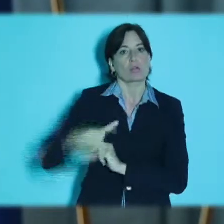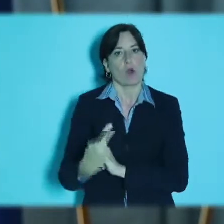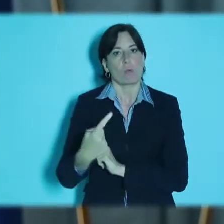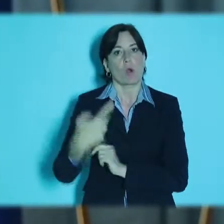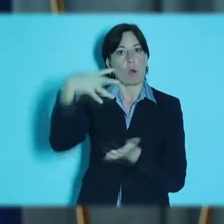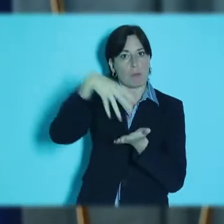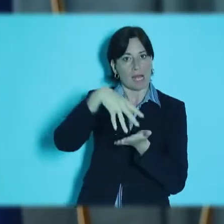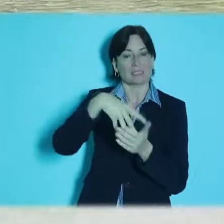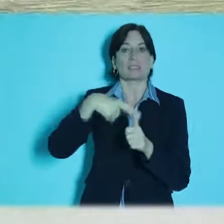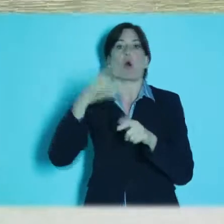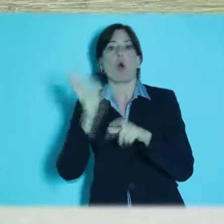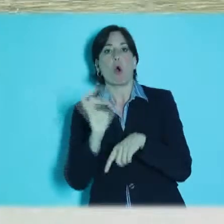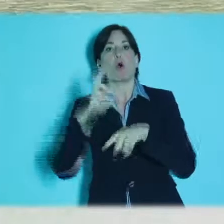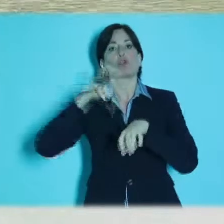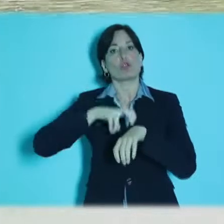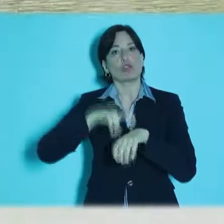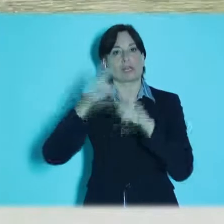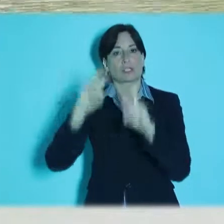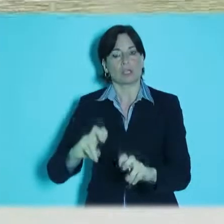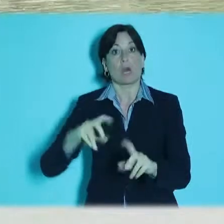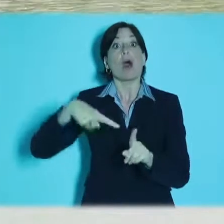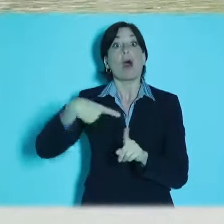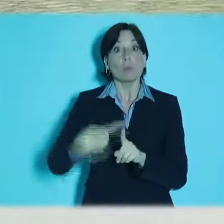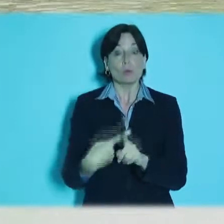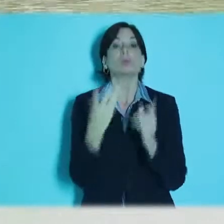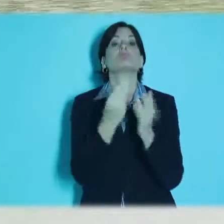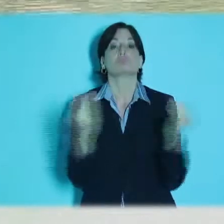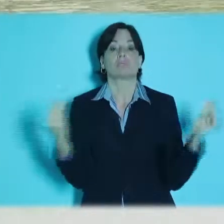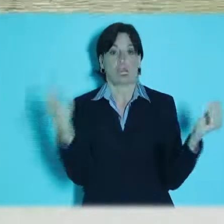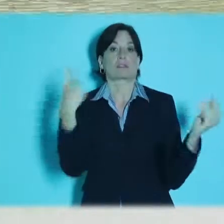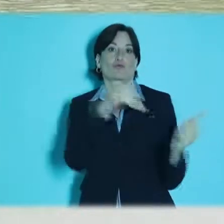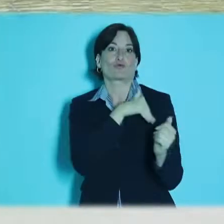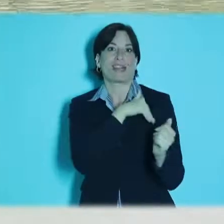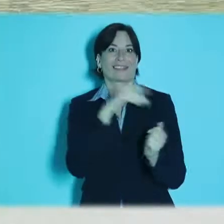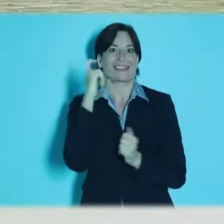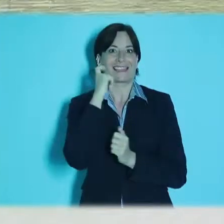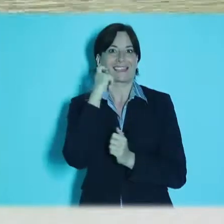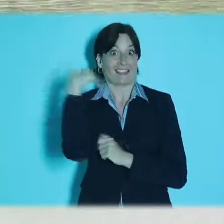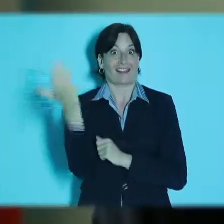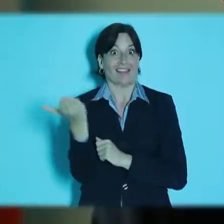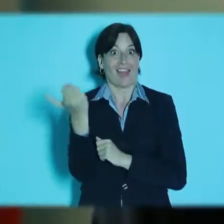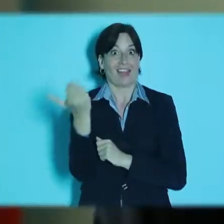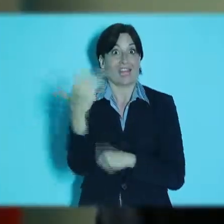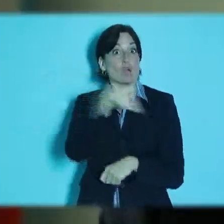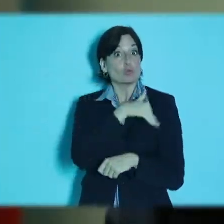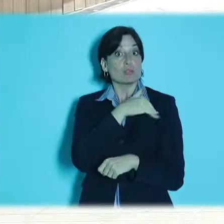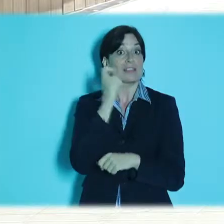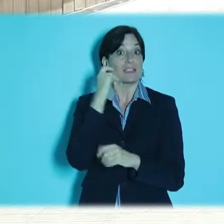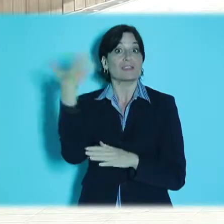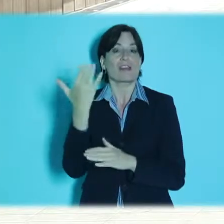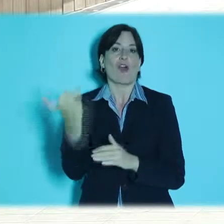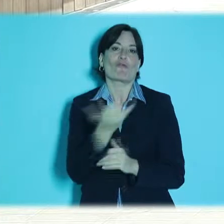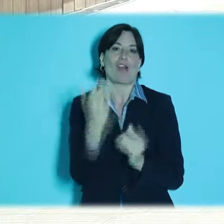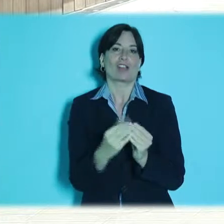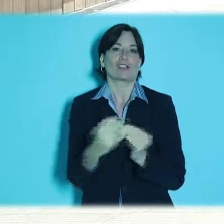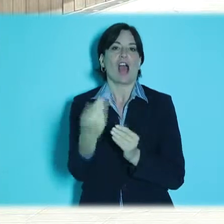laurea, quindi tra il master, dottorati di ricerca, c'è anche una buona presenza di studenti stranieri che